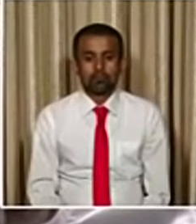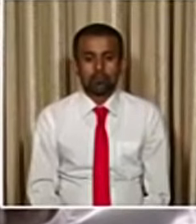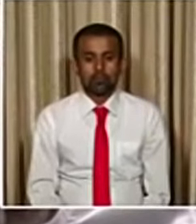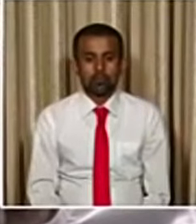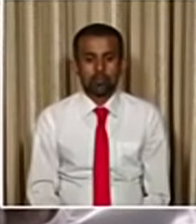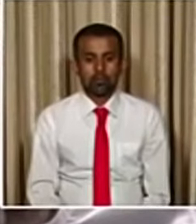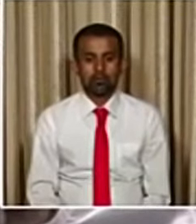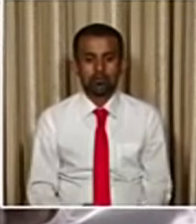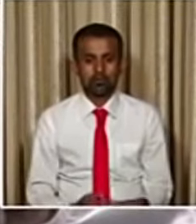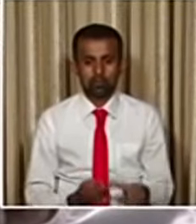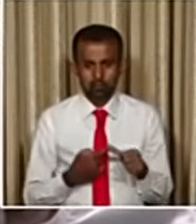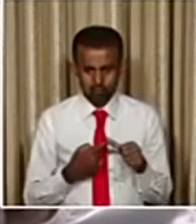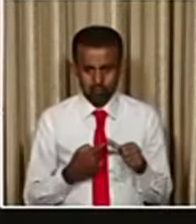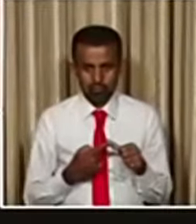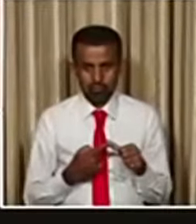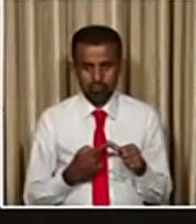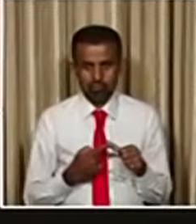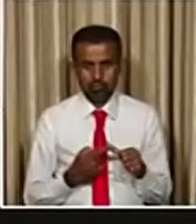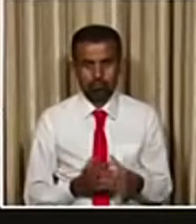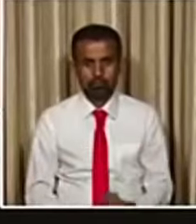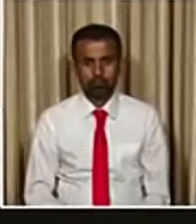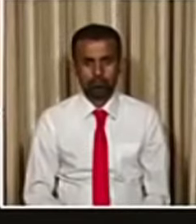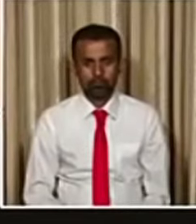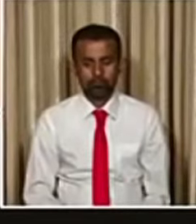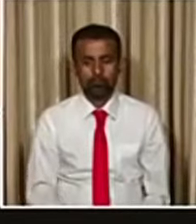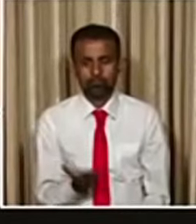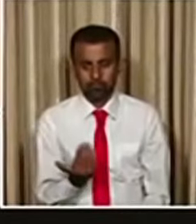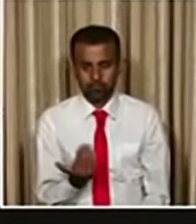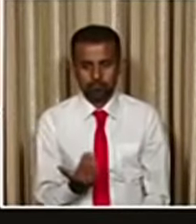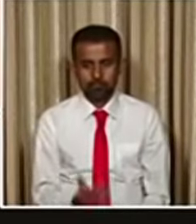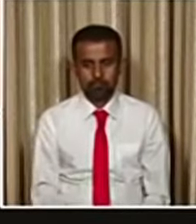කැමතියි. මේ ප්‍රශ්නේ උත්තර දීලා ඉන්නවද? මේකත් ගන්නවා. හා කියන්න.